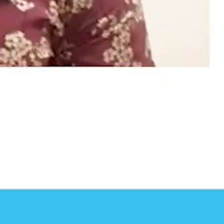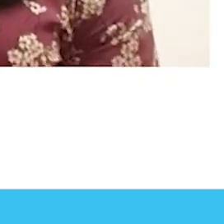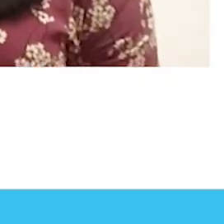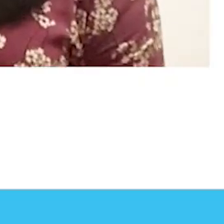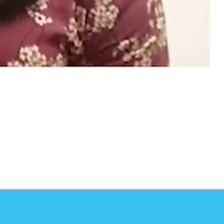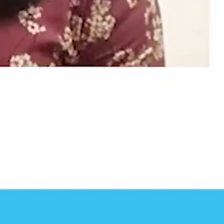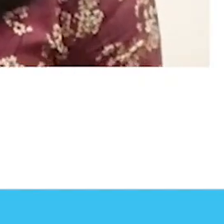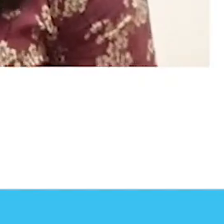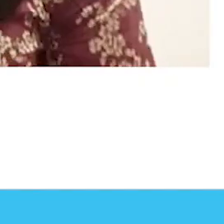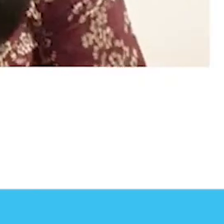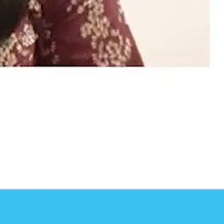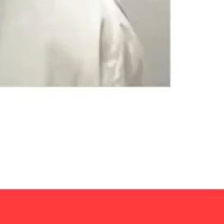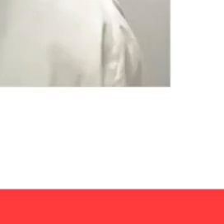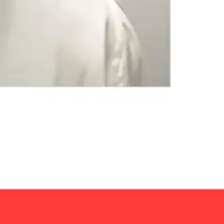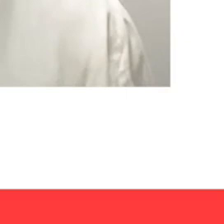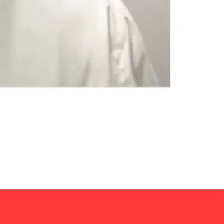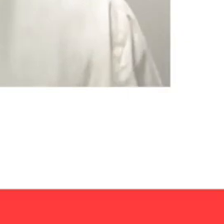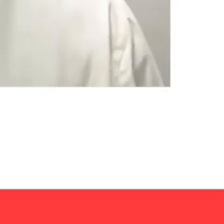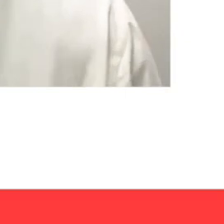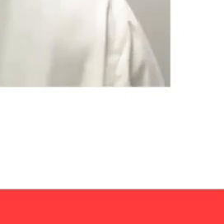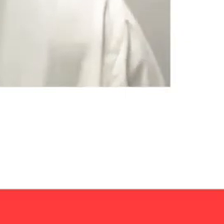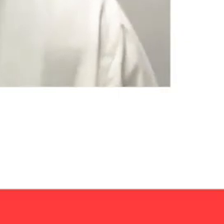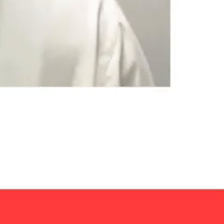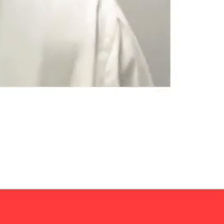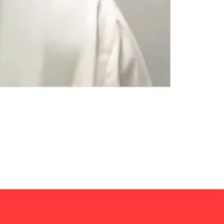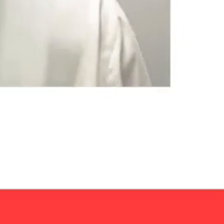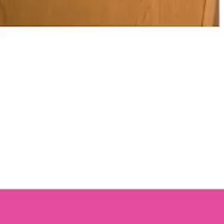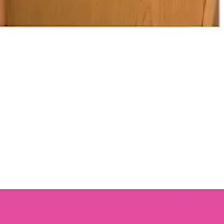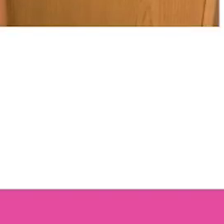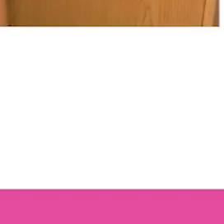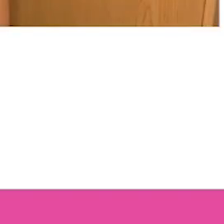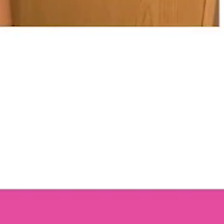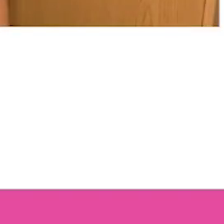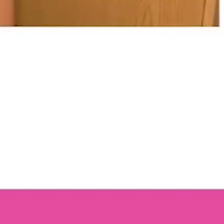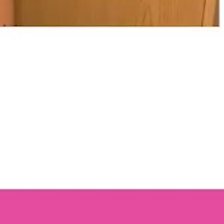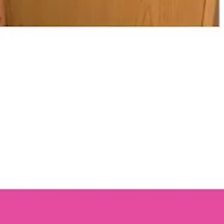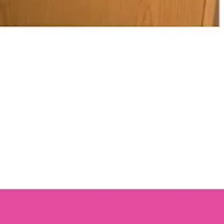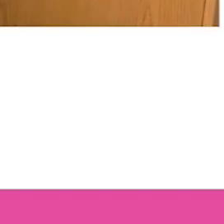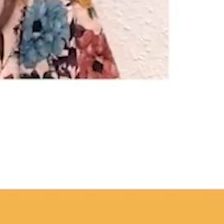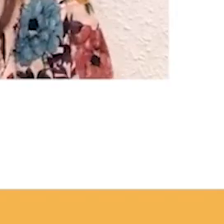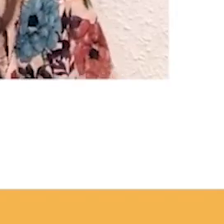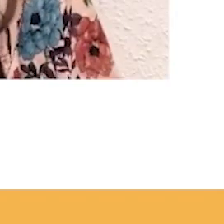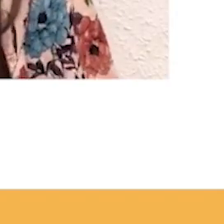forever. CFO, CFO, CFO, CFO,